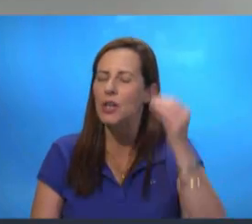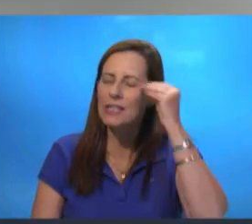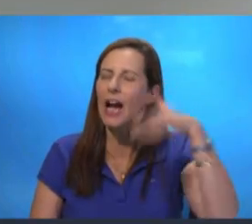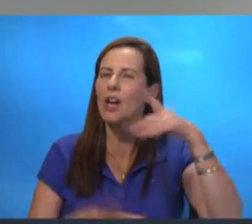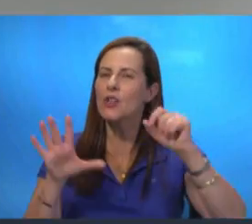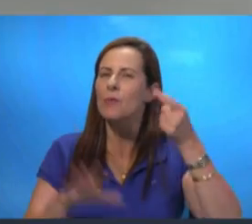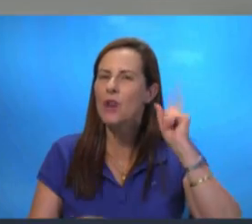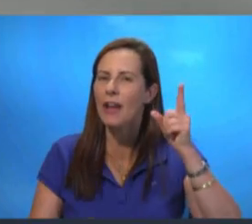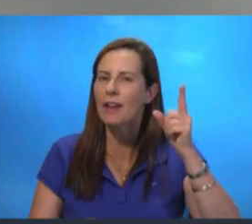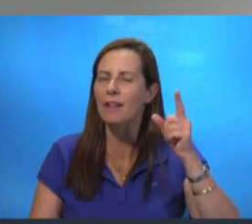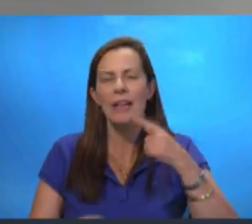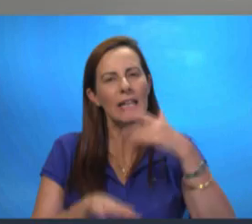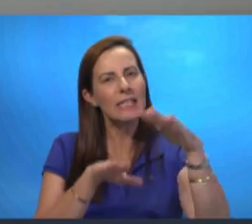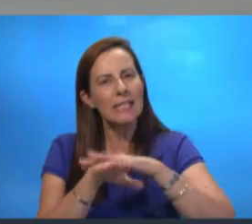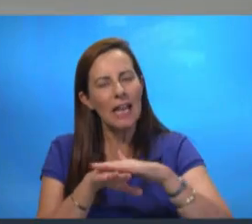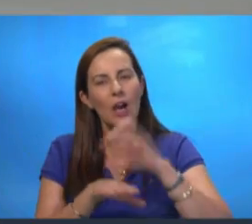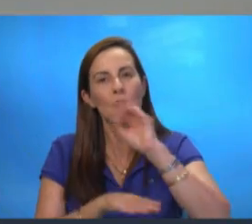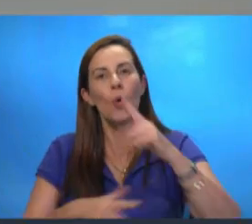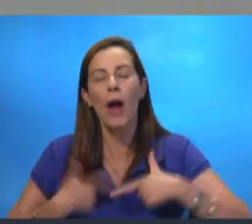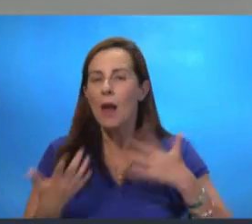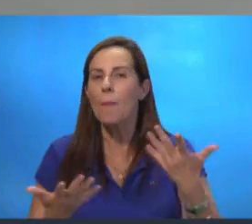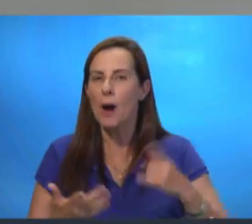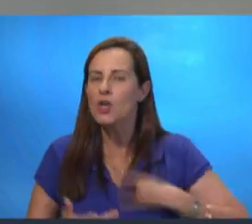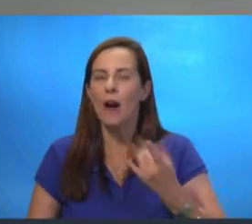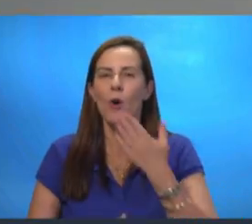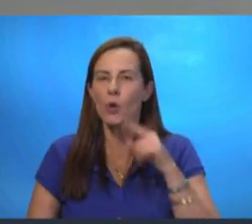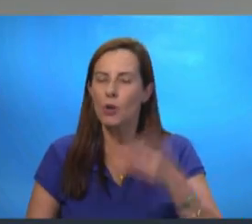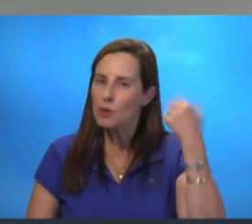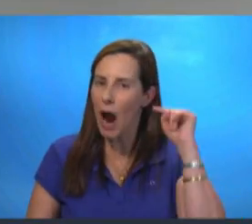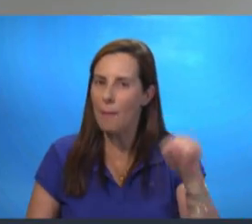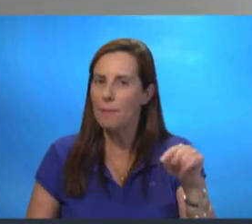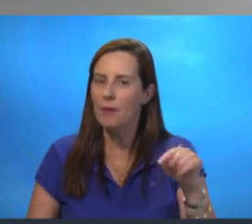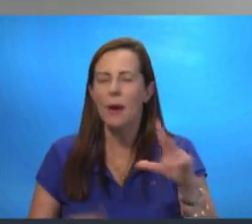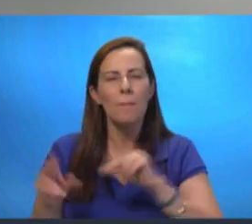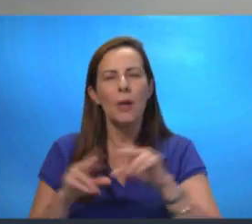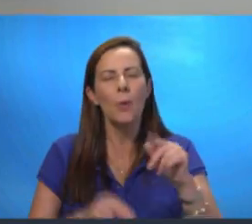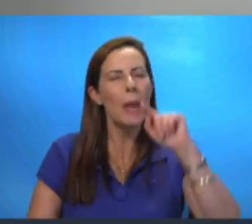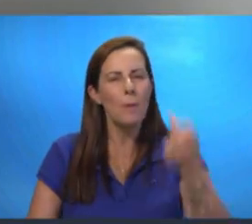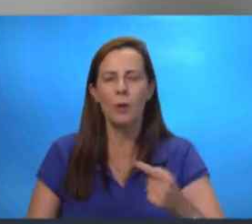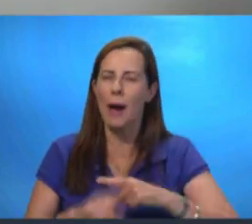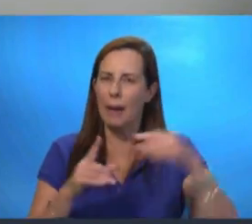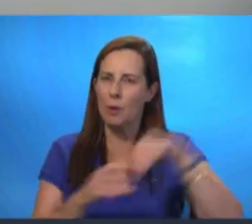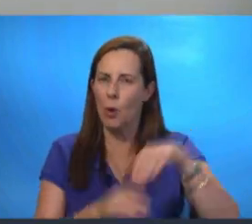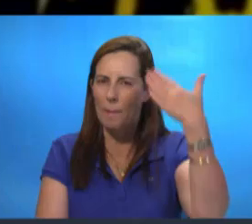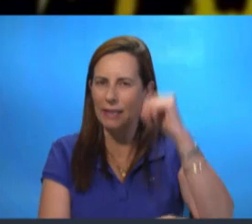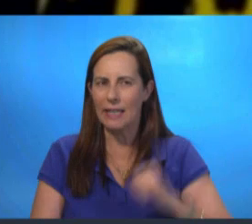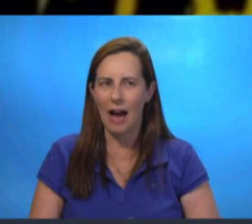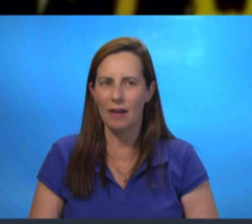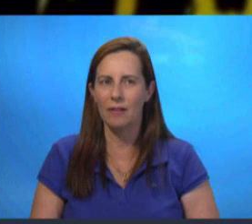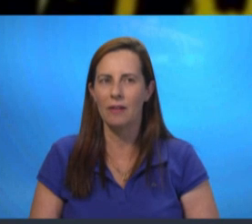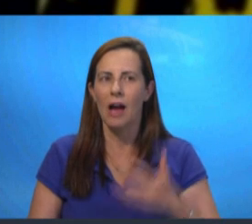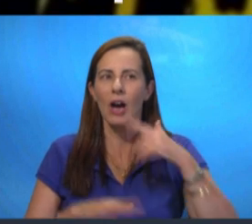שנה להתנצל בשידור חי על מה שחוו היהודים שם, בדומה למיעוטים אחרים במדינה. בעד 70